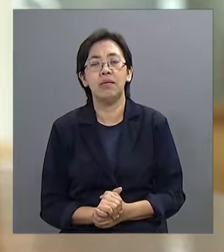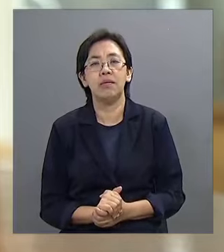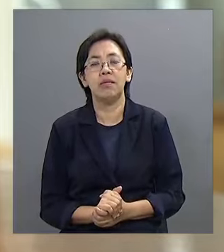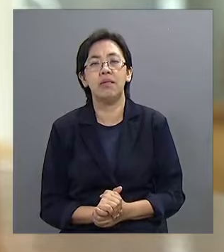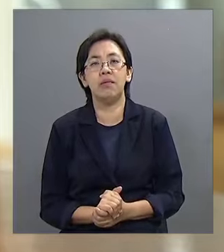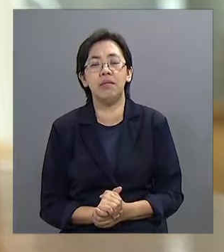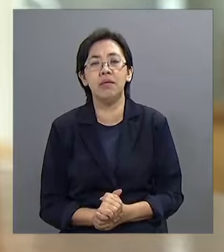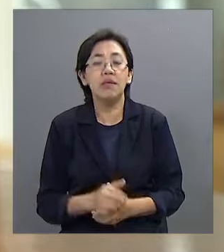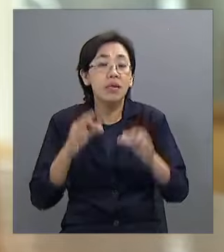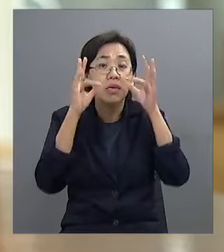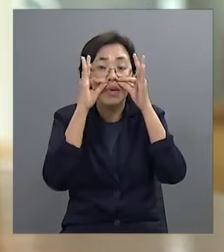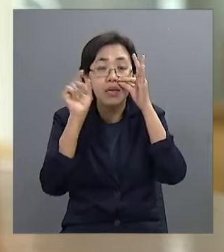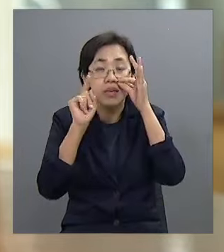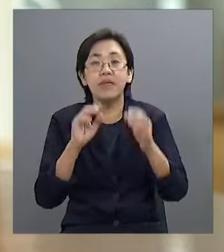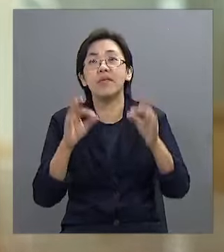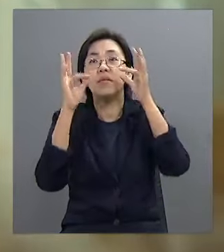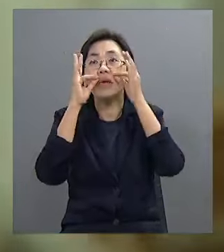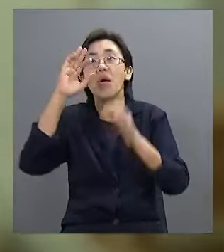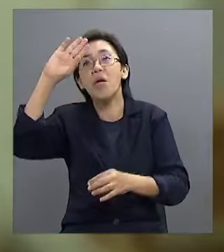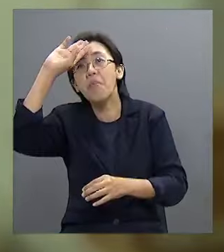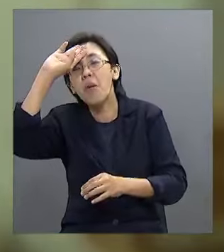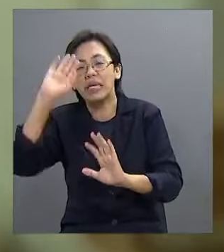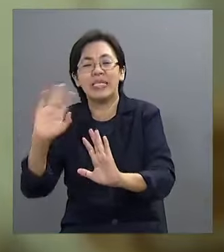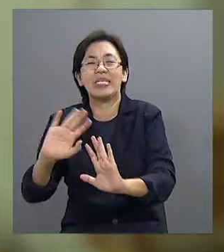บเจ็บป่วยอะไรอย่างเงี้ยค่ะ